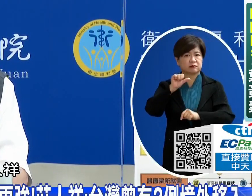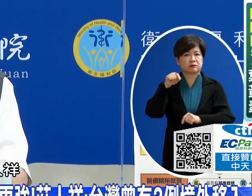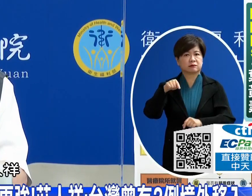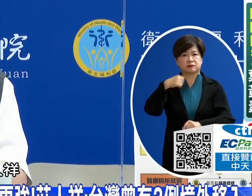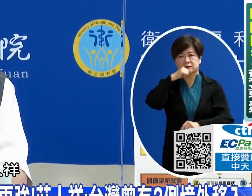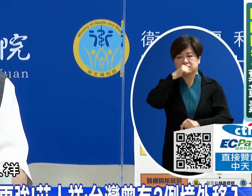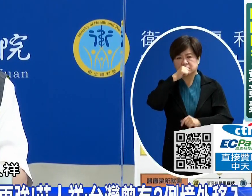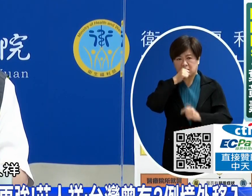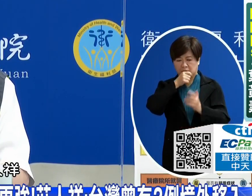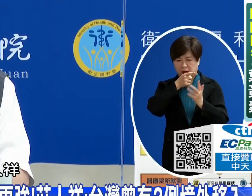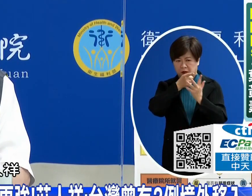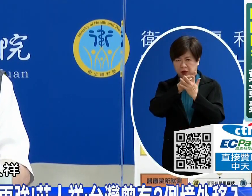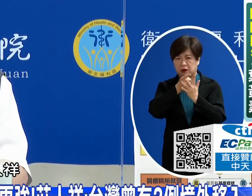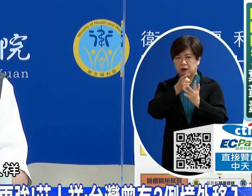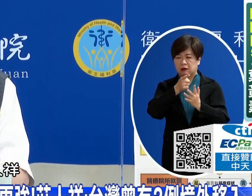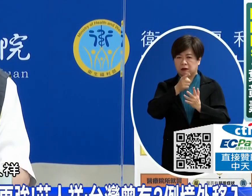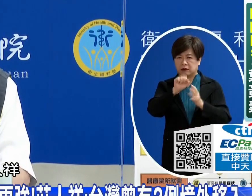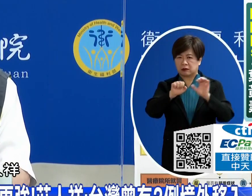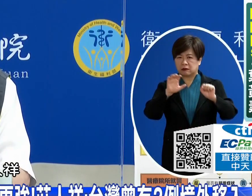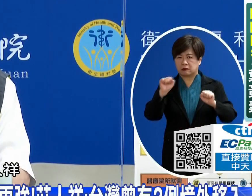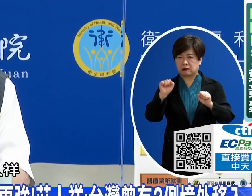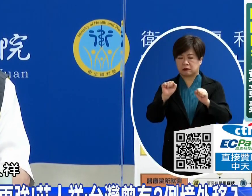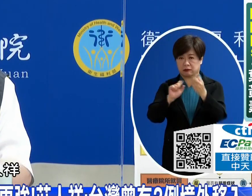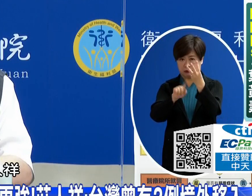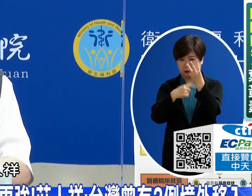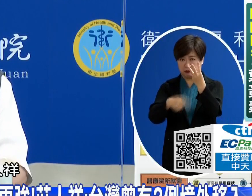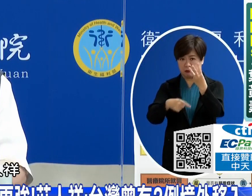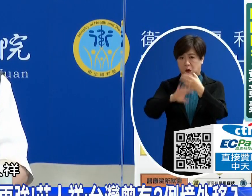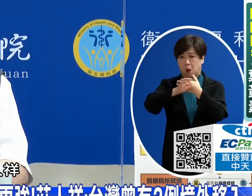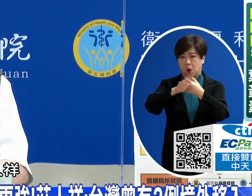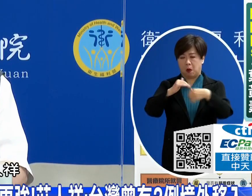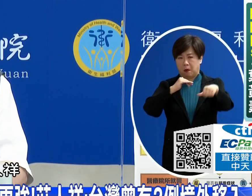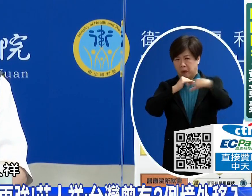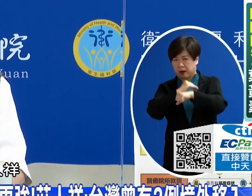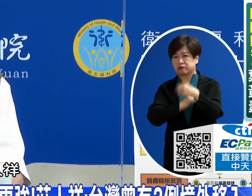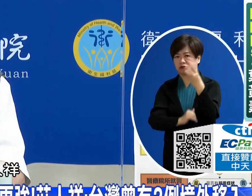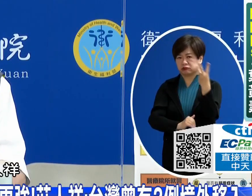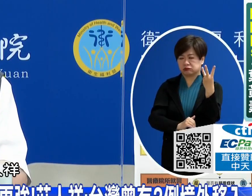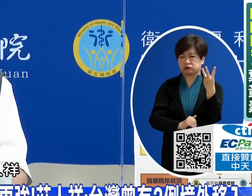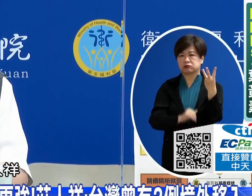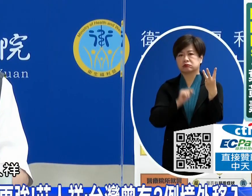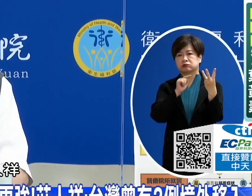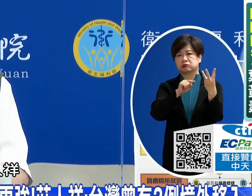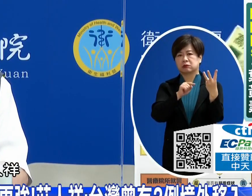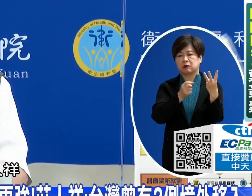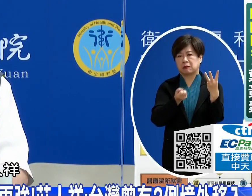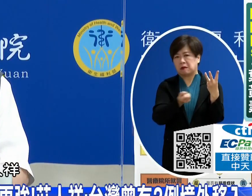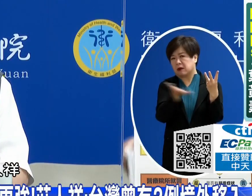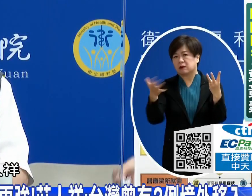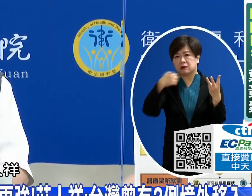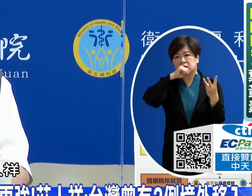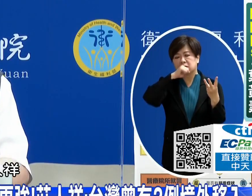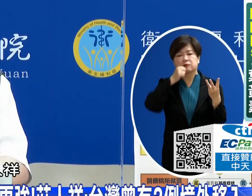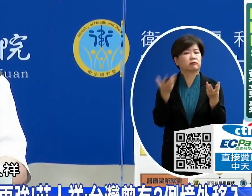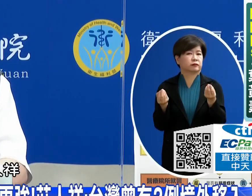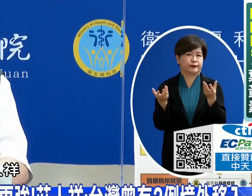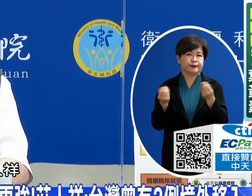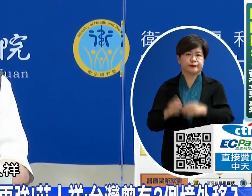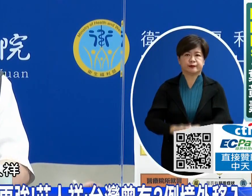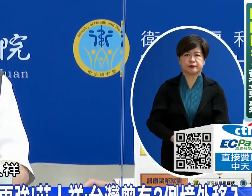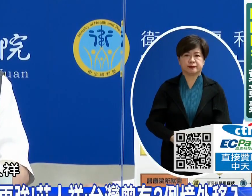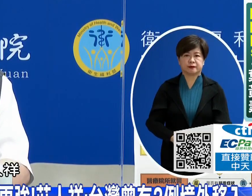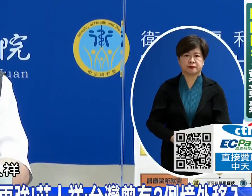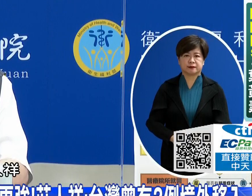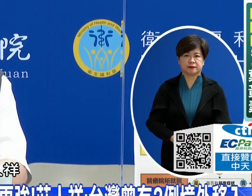测到应该是有三例的境外移入的个案哦。那目前是没有本土的案例哦。